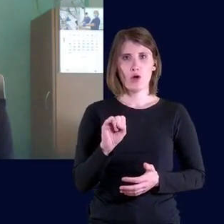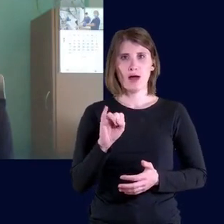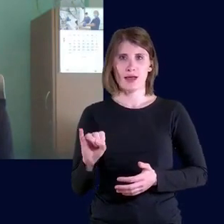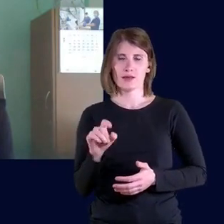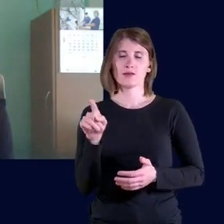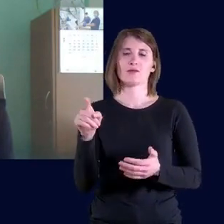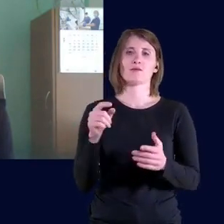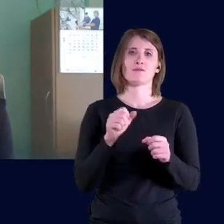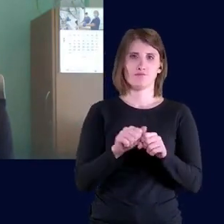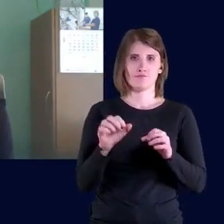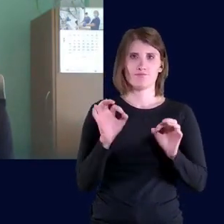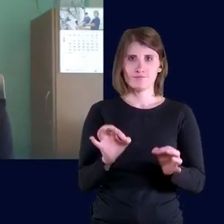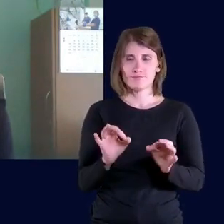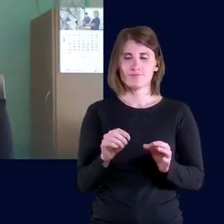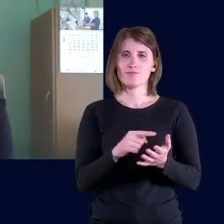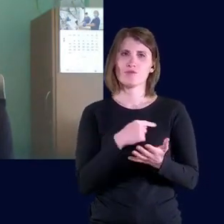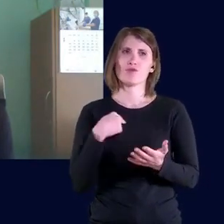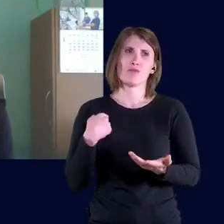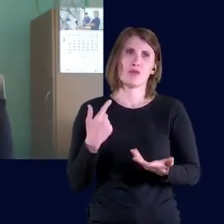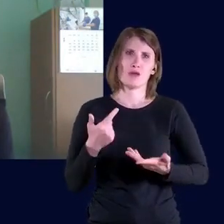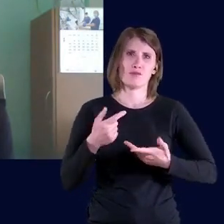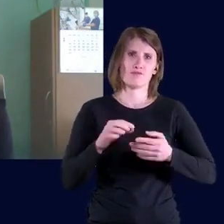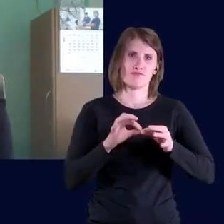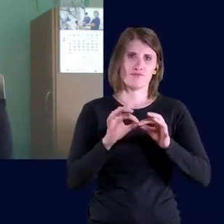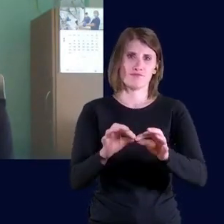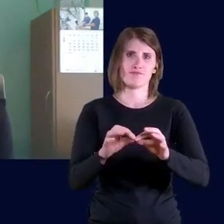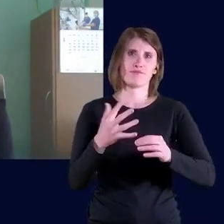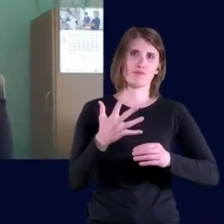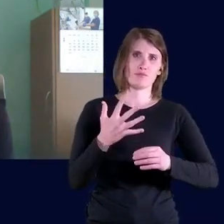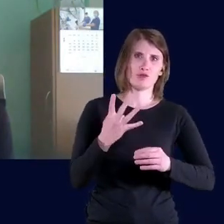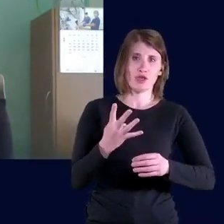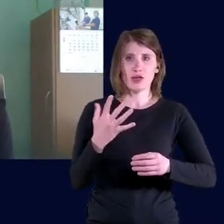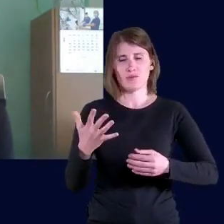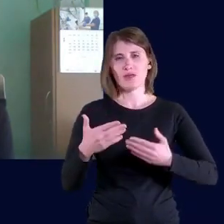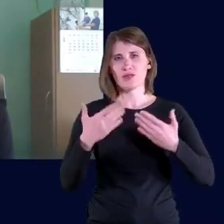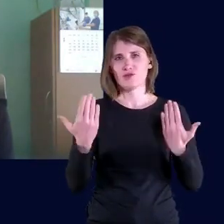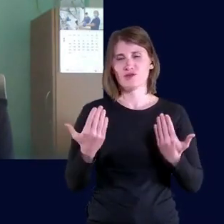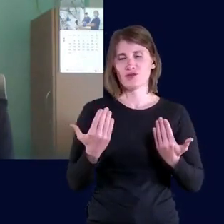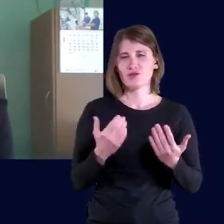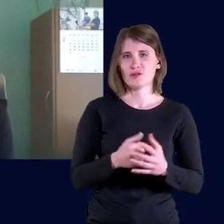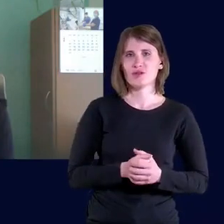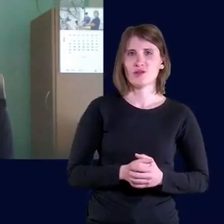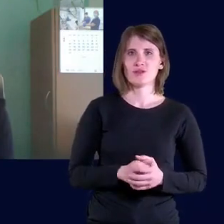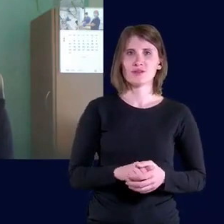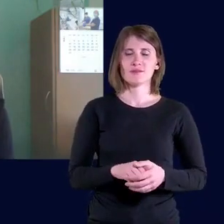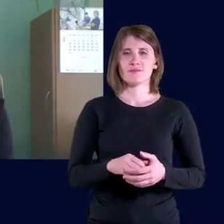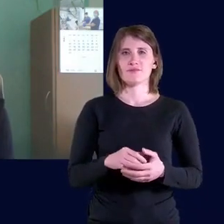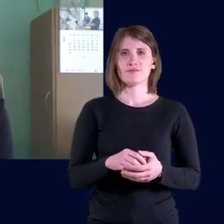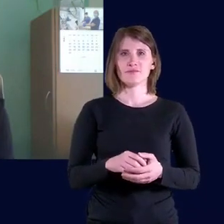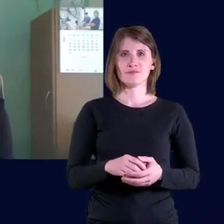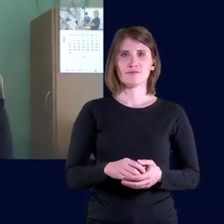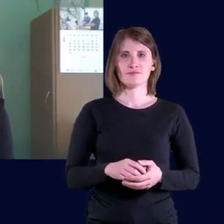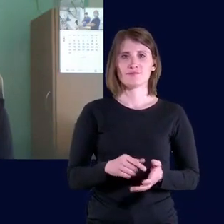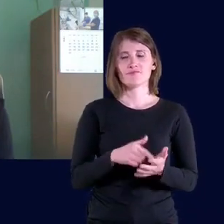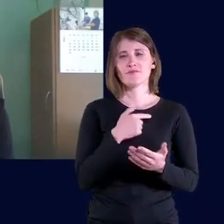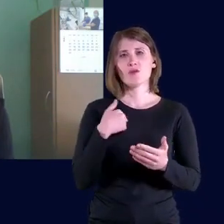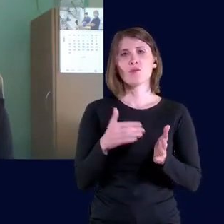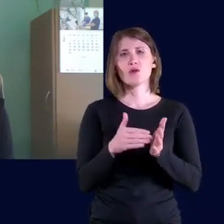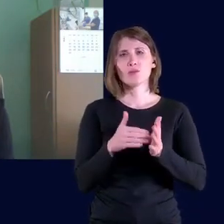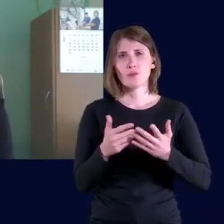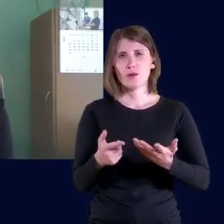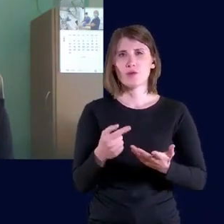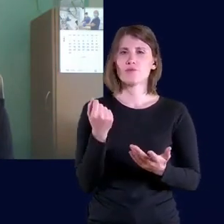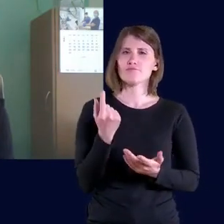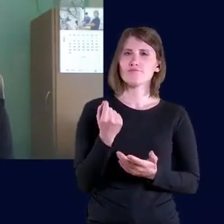jest cała operacja to trwało w naszym przypadku nie chyba 45 dni i już od trzeba było zaczekać